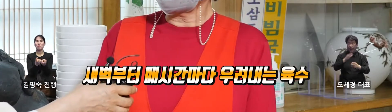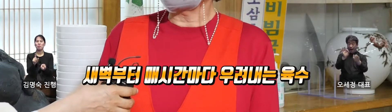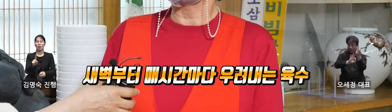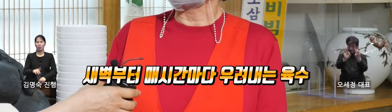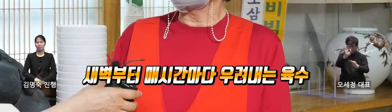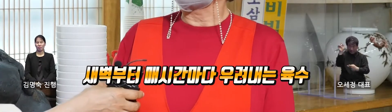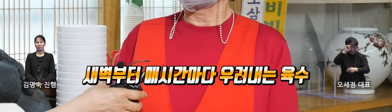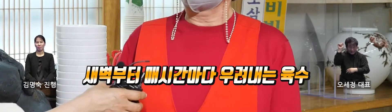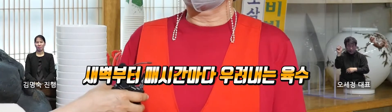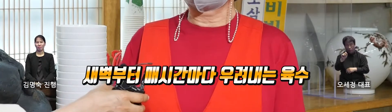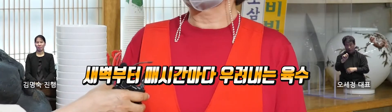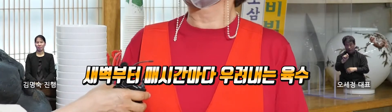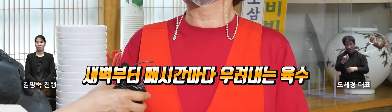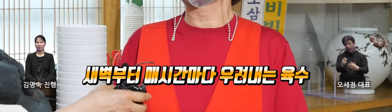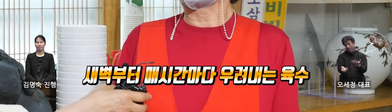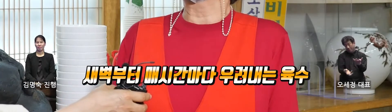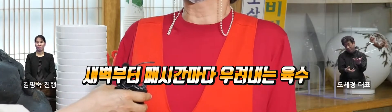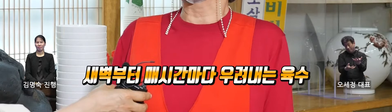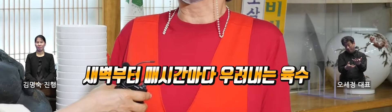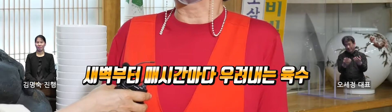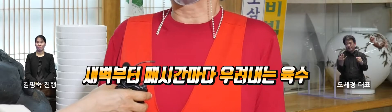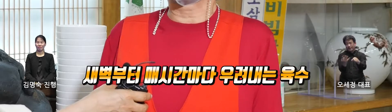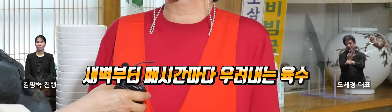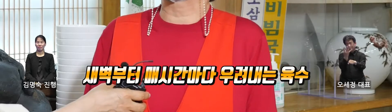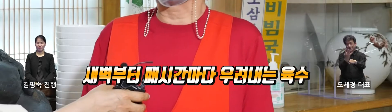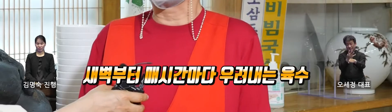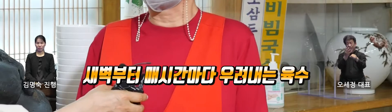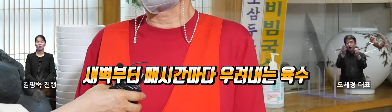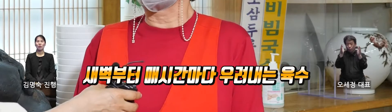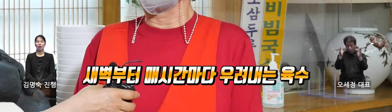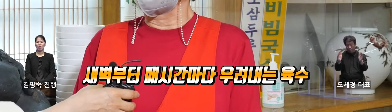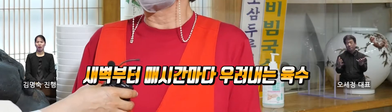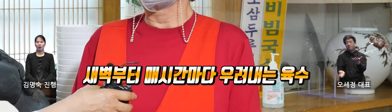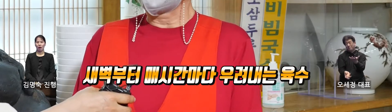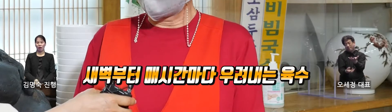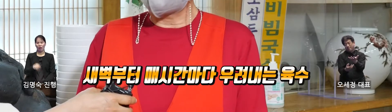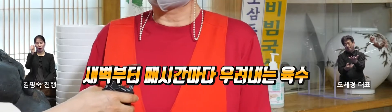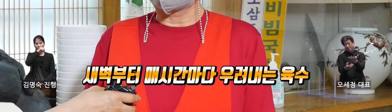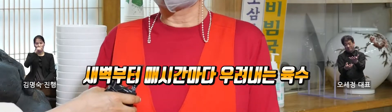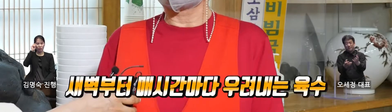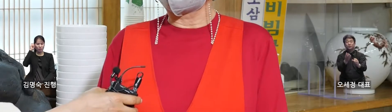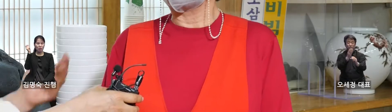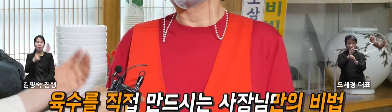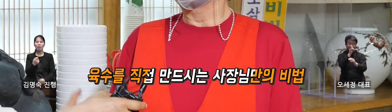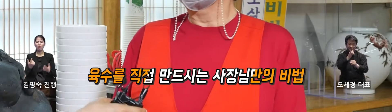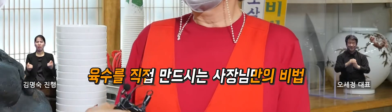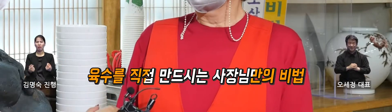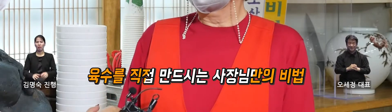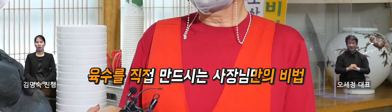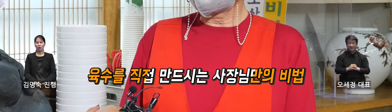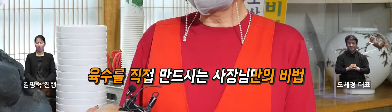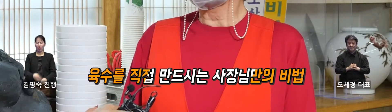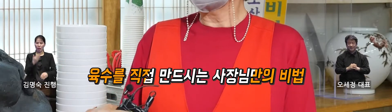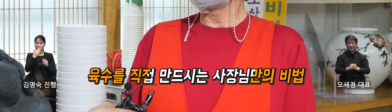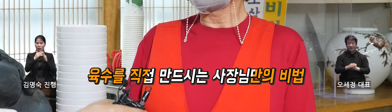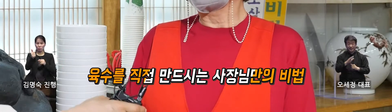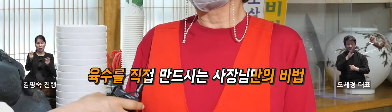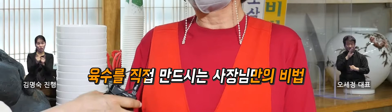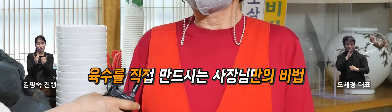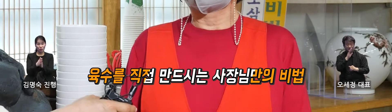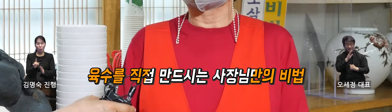새벽에 켜가지고 매 시간씩 달궈서 하는 거예요. 새벽에. 네네. 그럼 사장님이 직접.